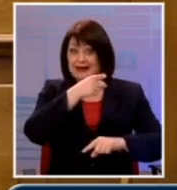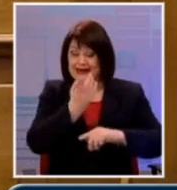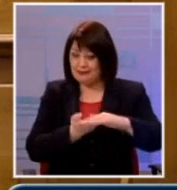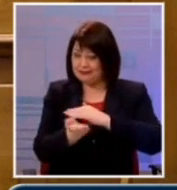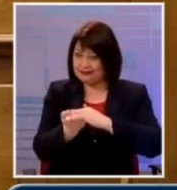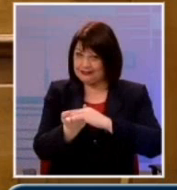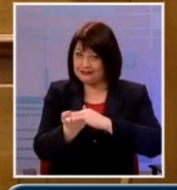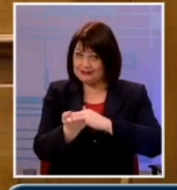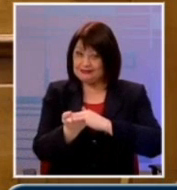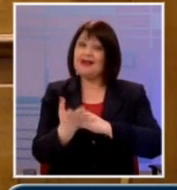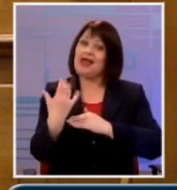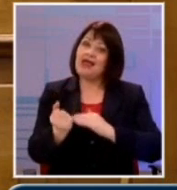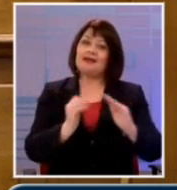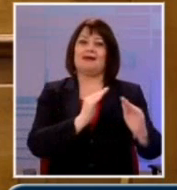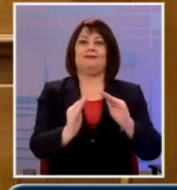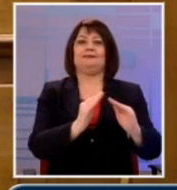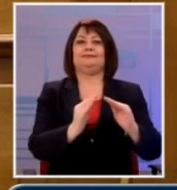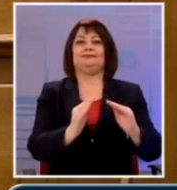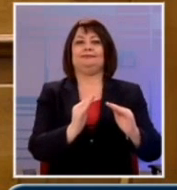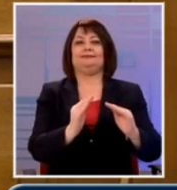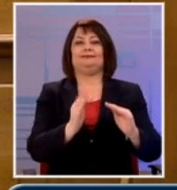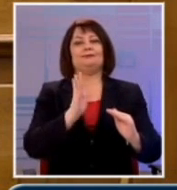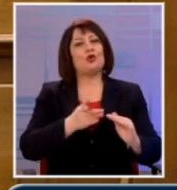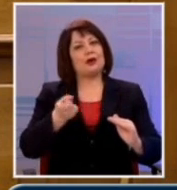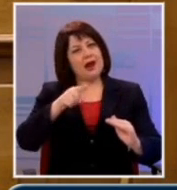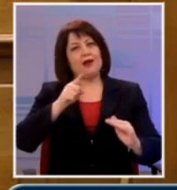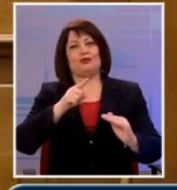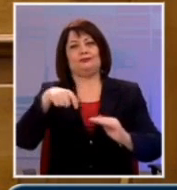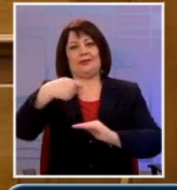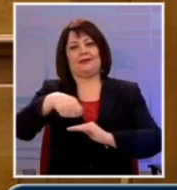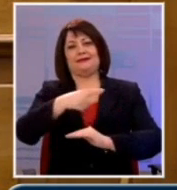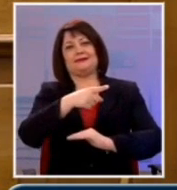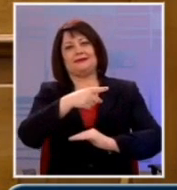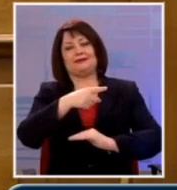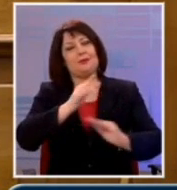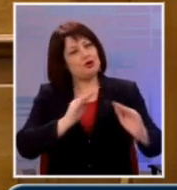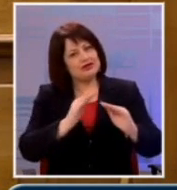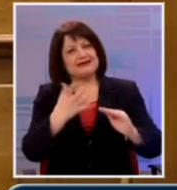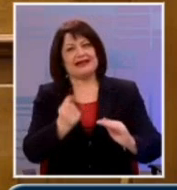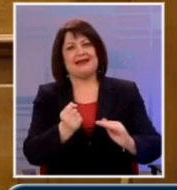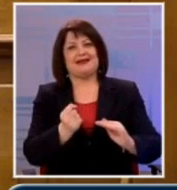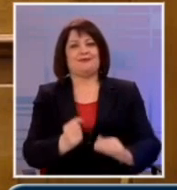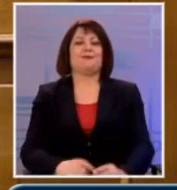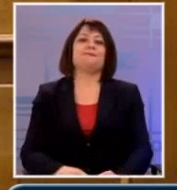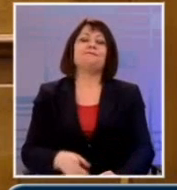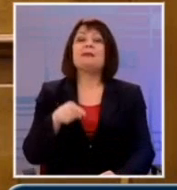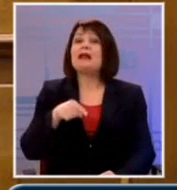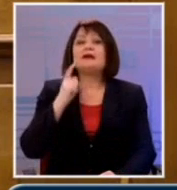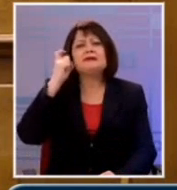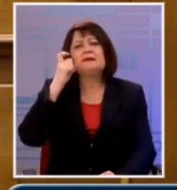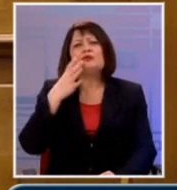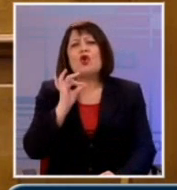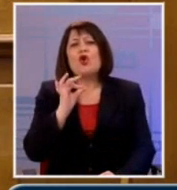και ετεροδικίας. Βεβαίως, στο σκεπτικό της απόφασης του Δικαστηρίου της Χάγης σημειώνεται